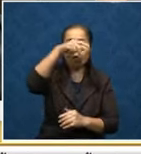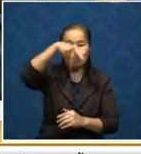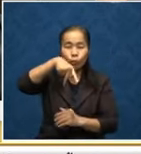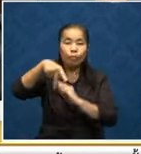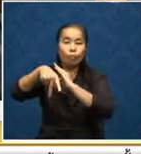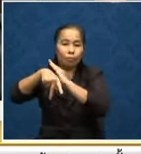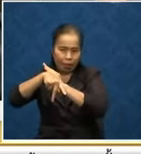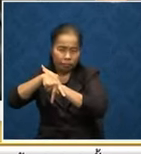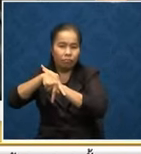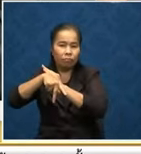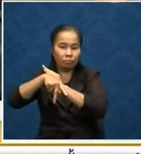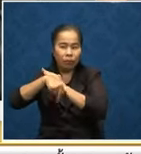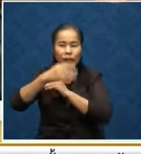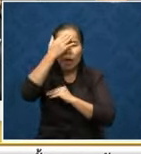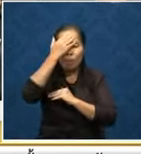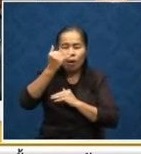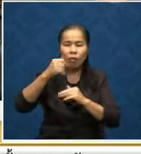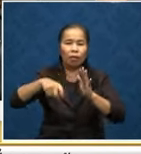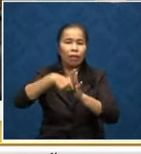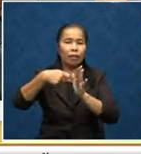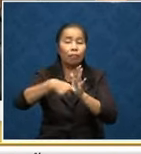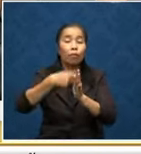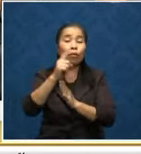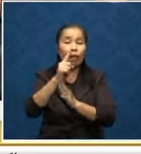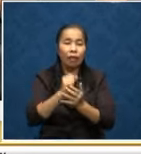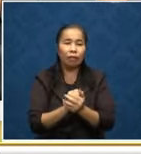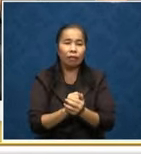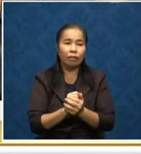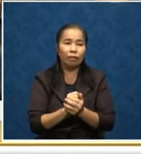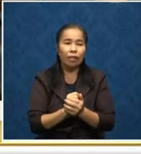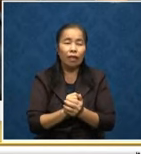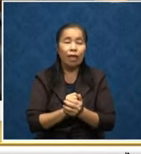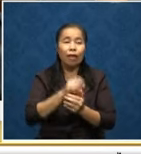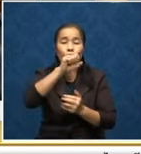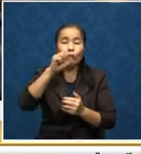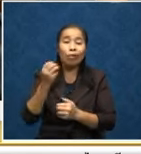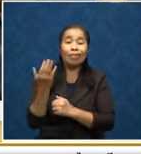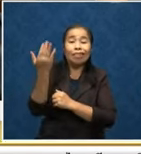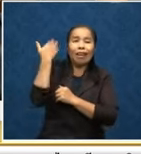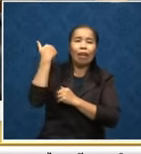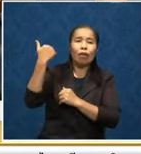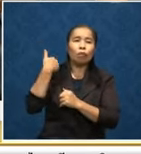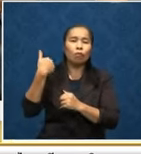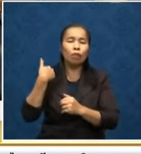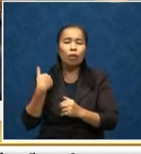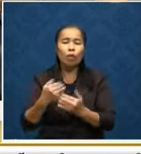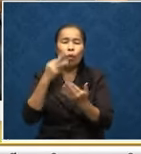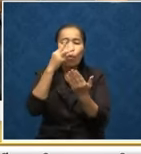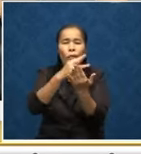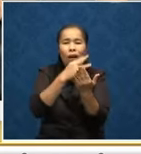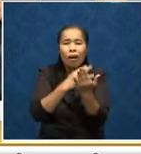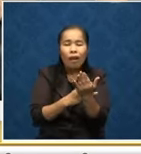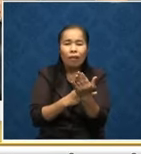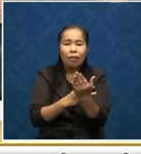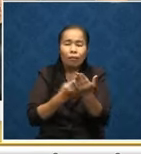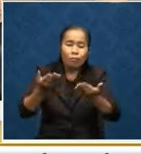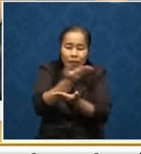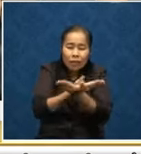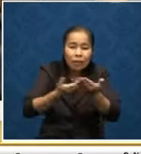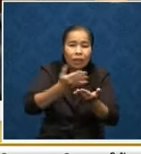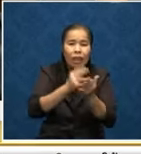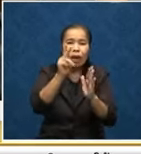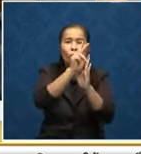หัสนะครับด้วยเหตุผลที่ว่าในสภาชุดที่แล้วเราได้มีวาระทางพิจารณารวมถึงกฎหมายที่เสนอมาจากภา